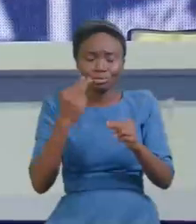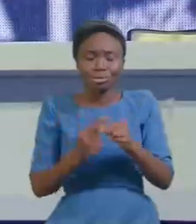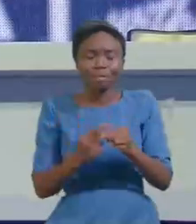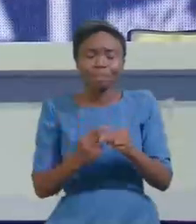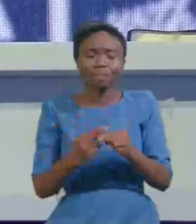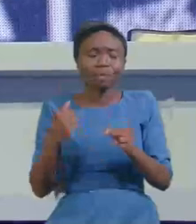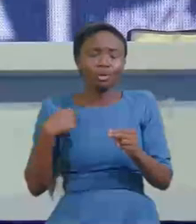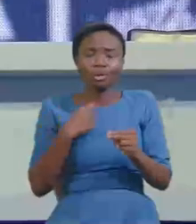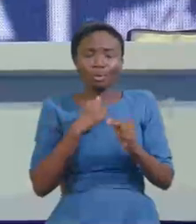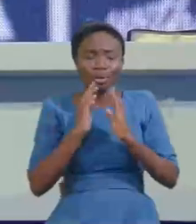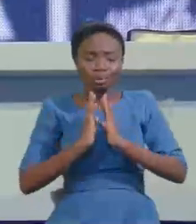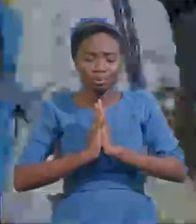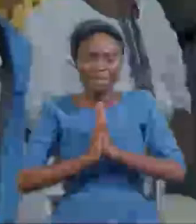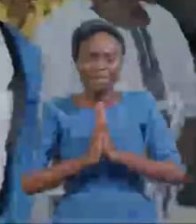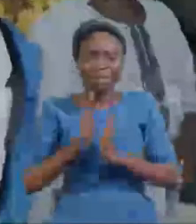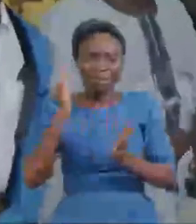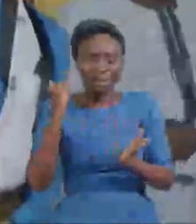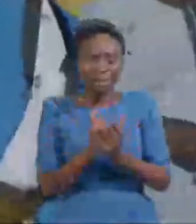Merci Seigneur.